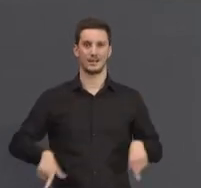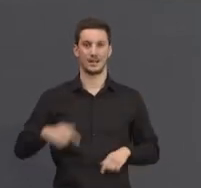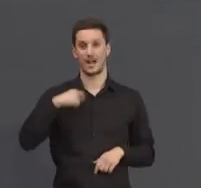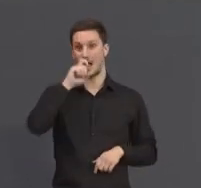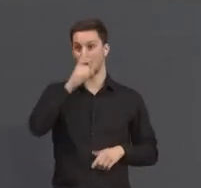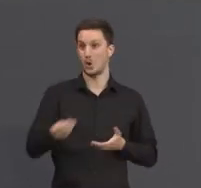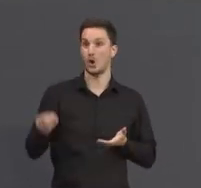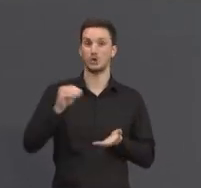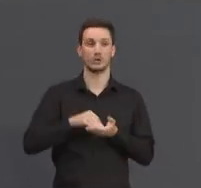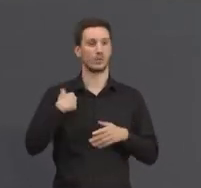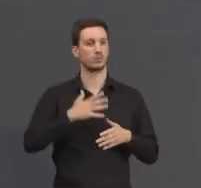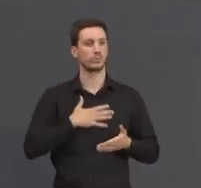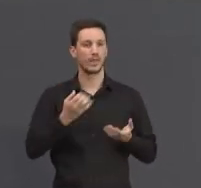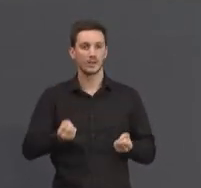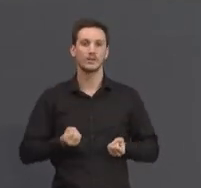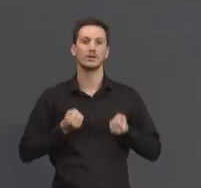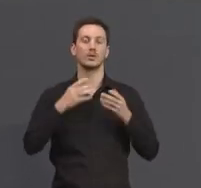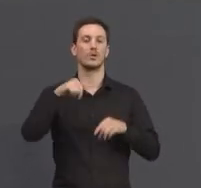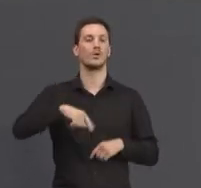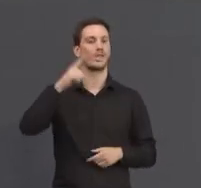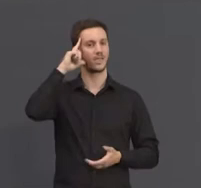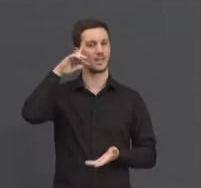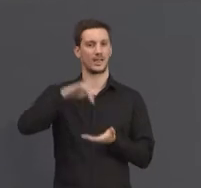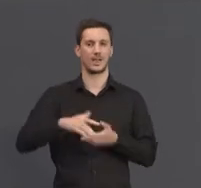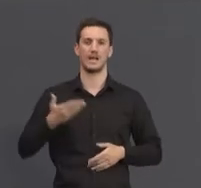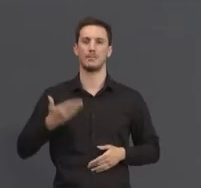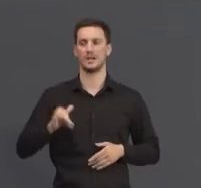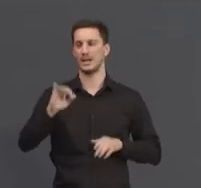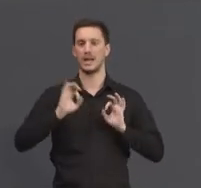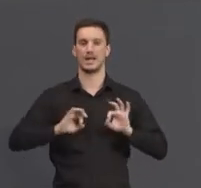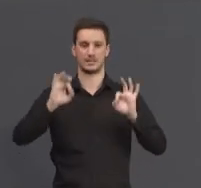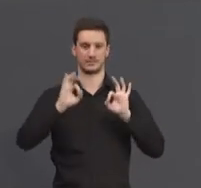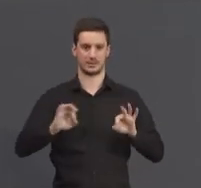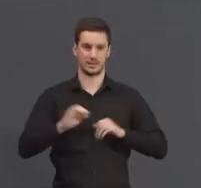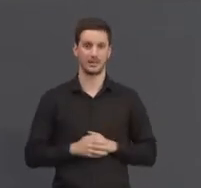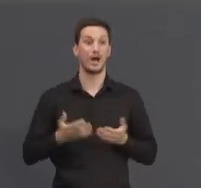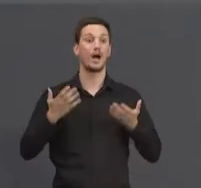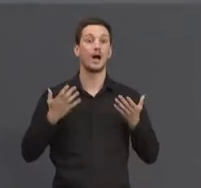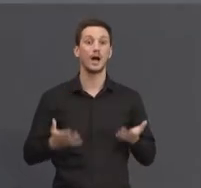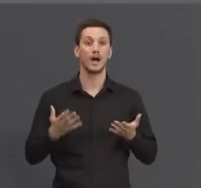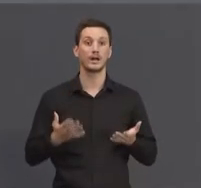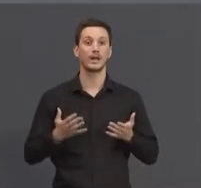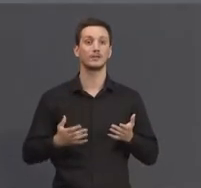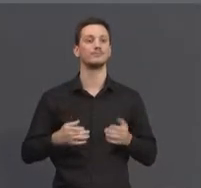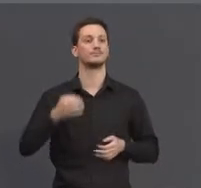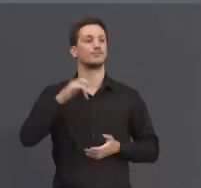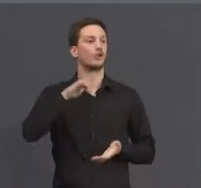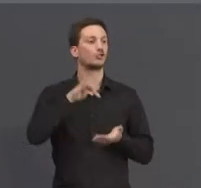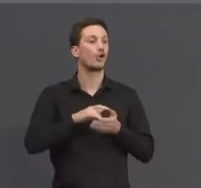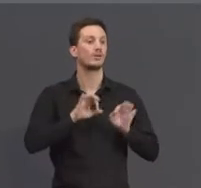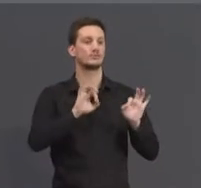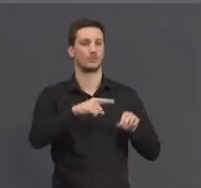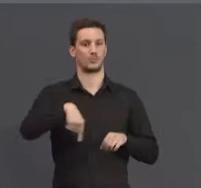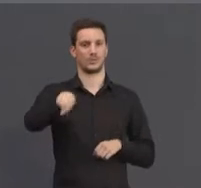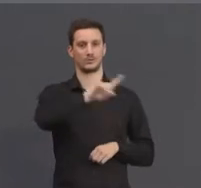any i compartir amb tots vosaltres un dia tan especial com aquest. Ara és el vostre moment, ho